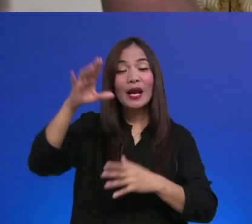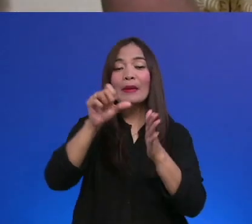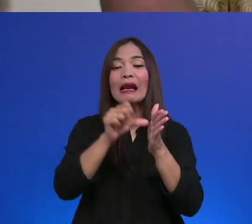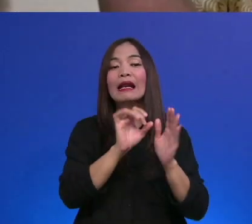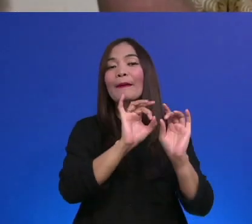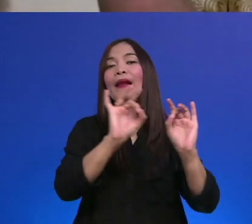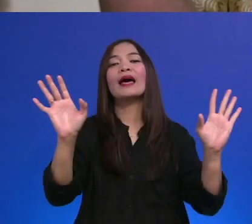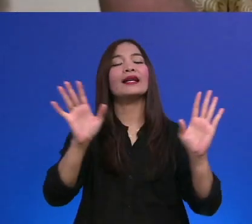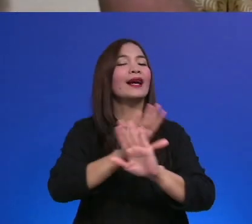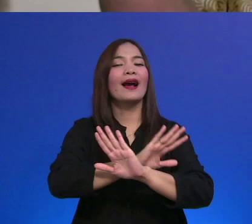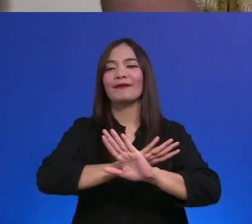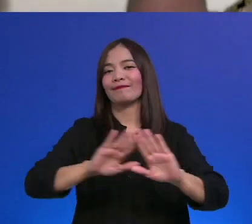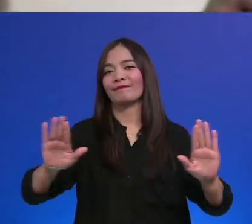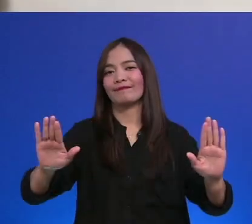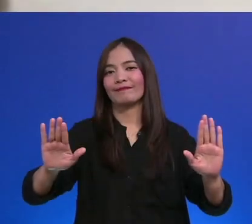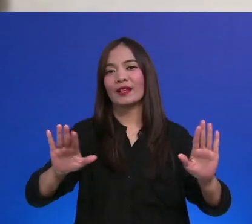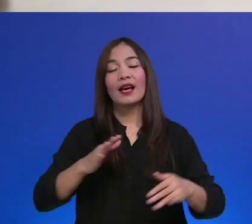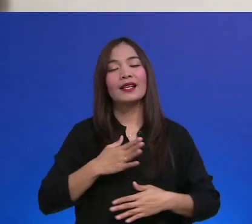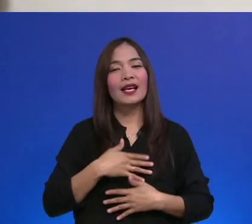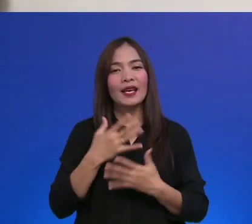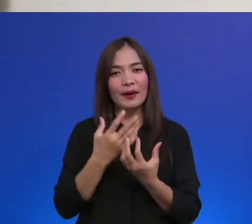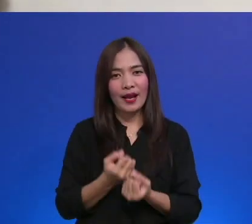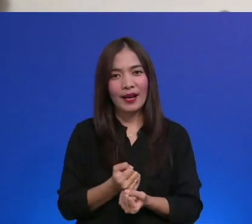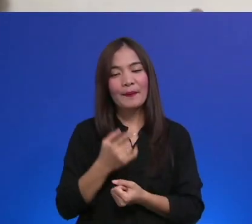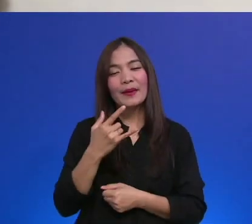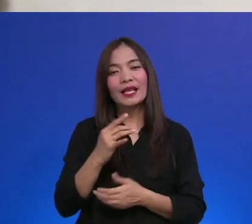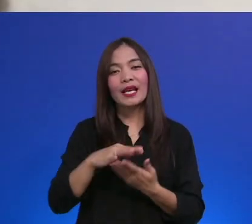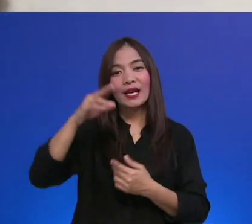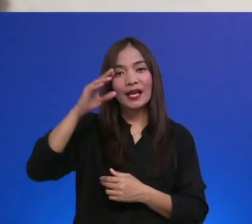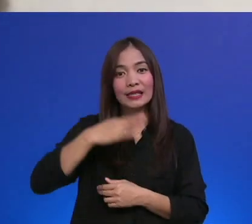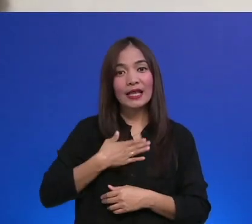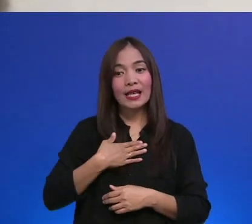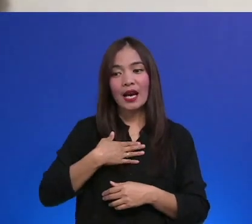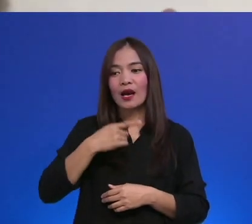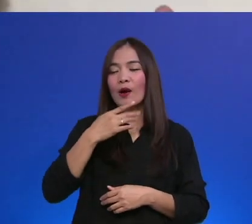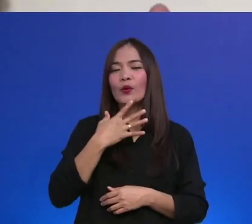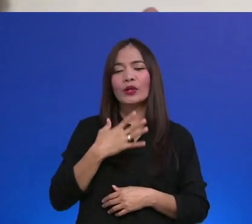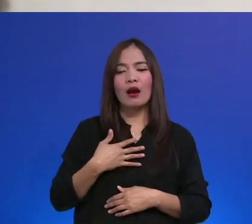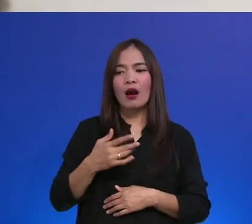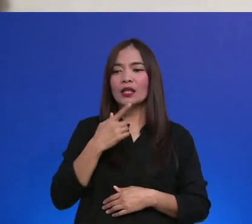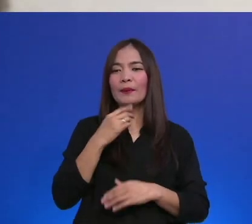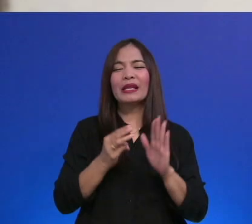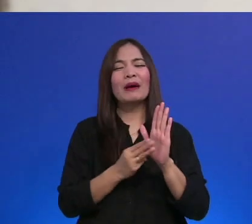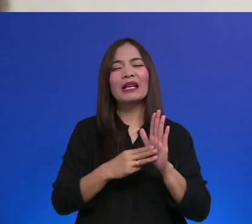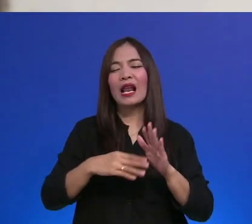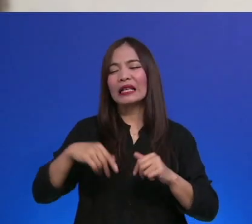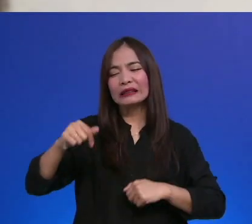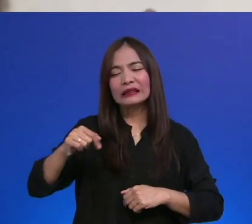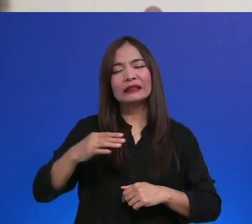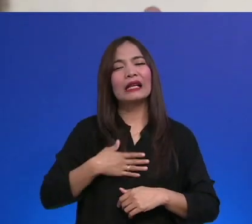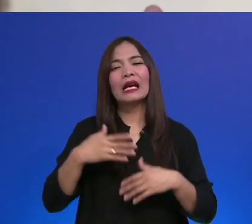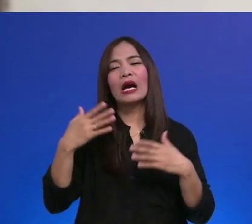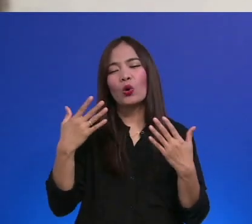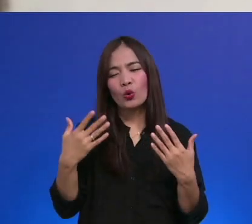manusia Saya berharap Tentunya saya tidak mengalami goncangan lagi dan hari saya juga sudah